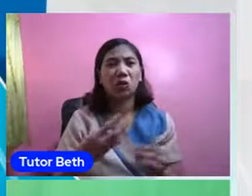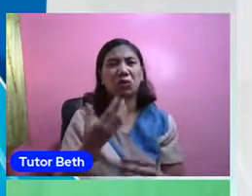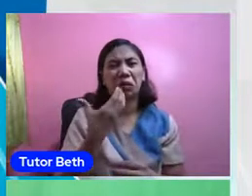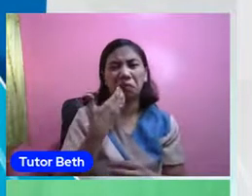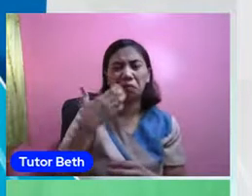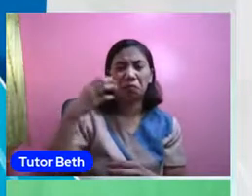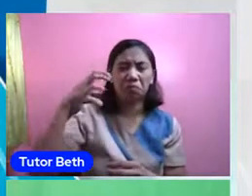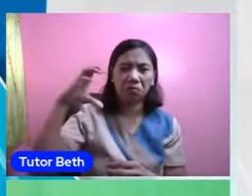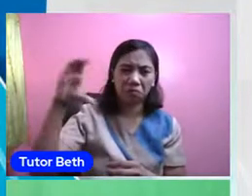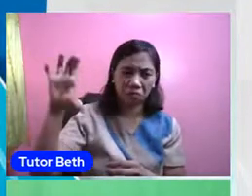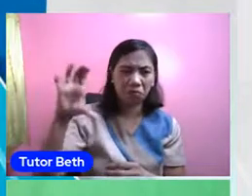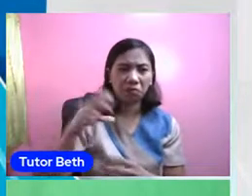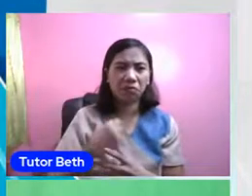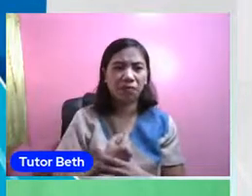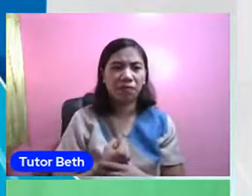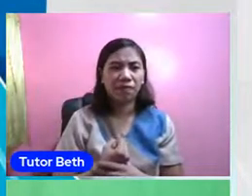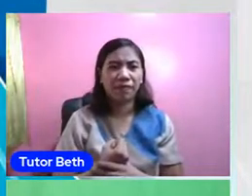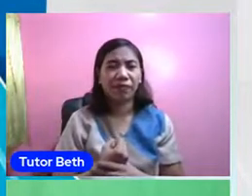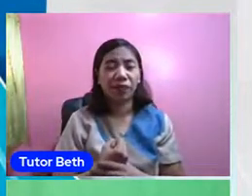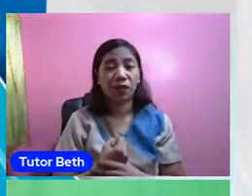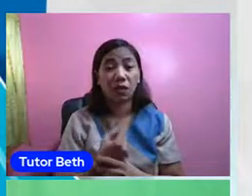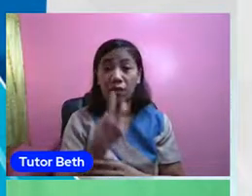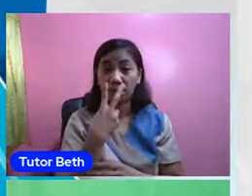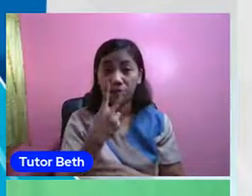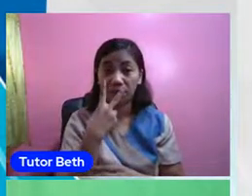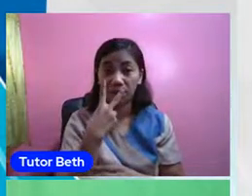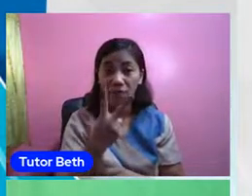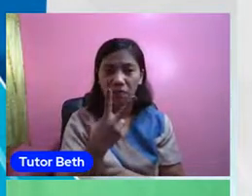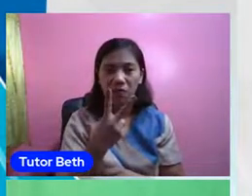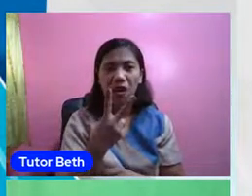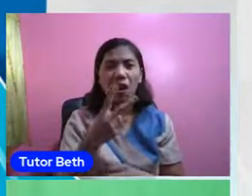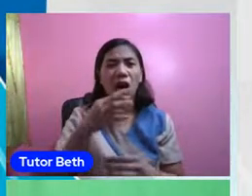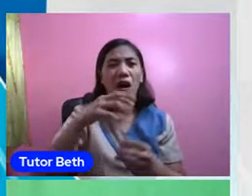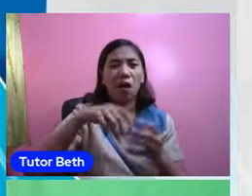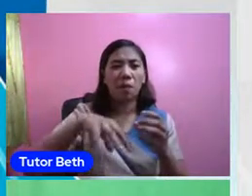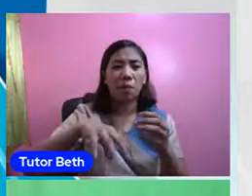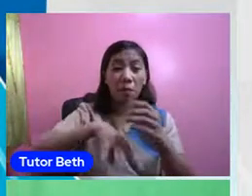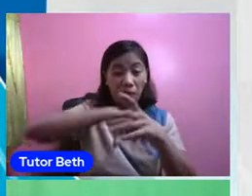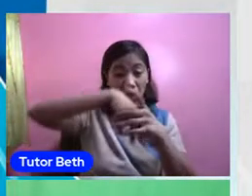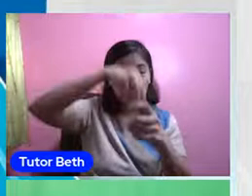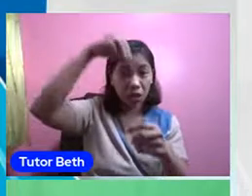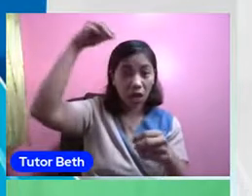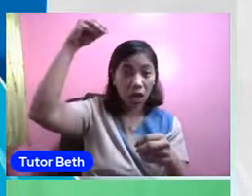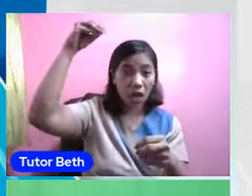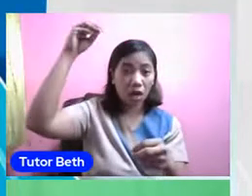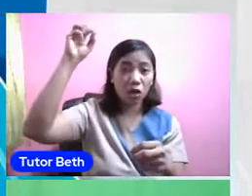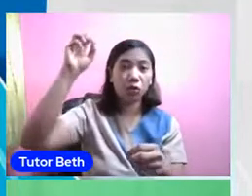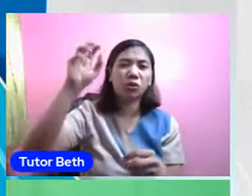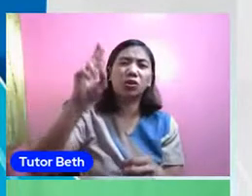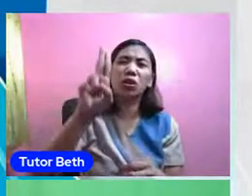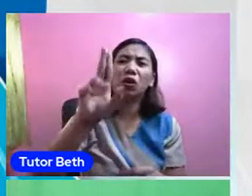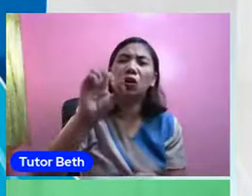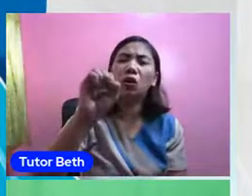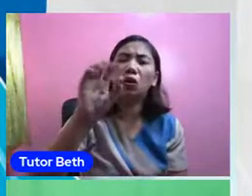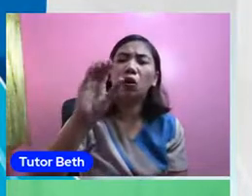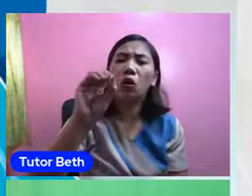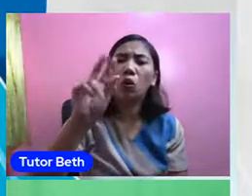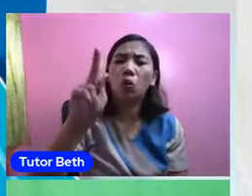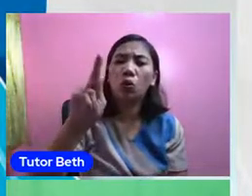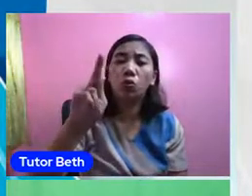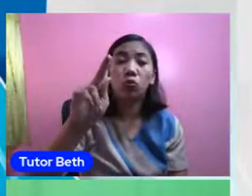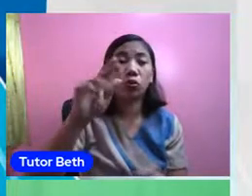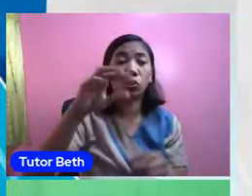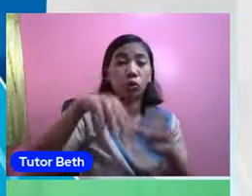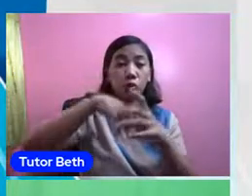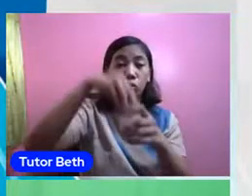Yung mga, diba, napapansin natin, may mga lumalabas na puso, lava, yung